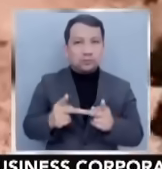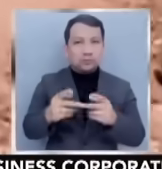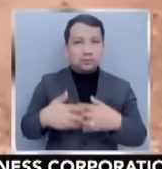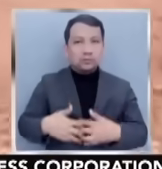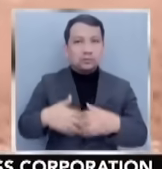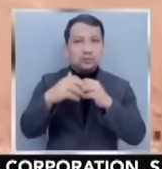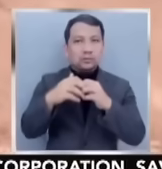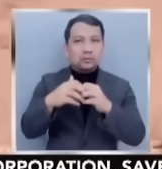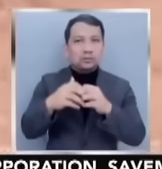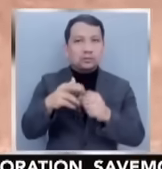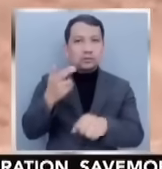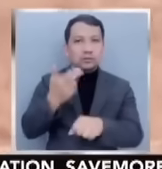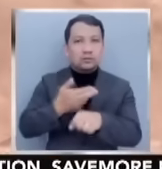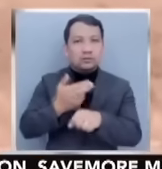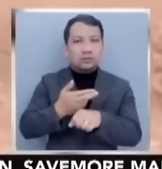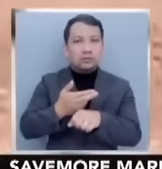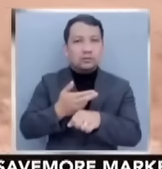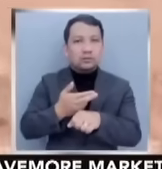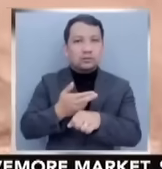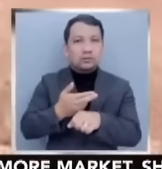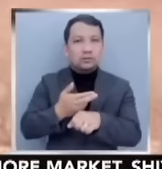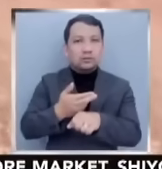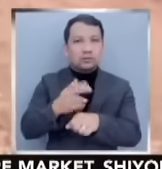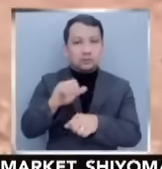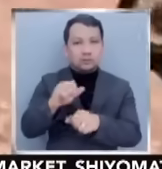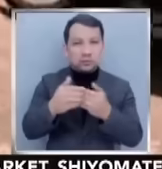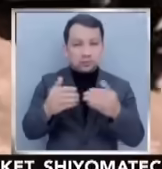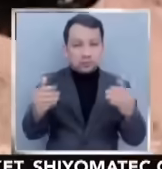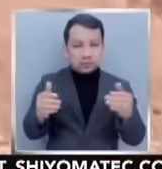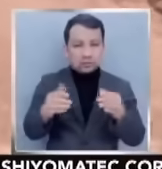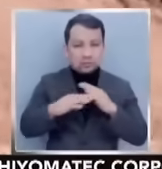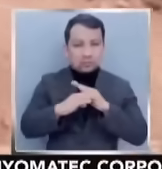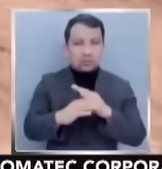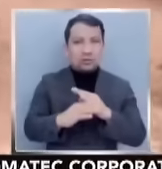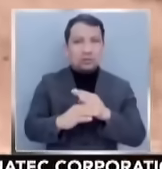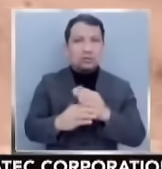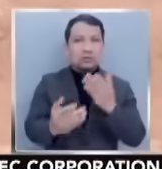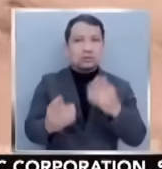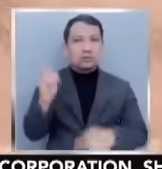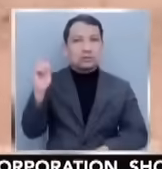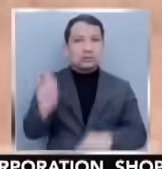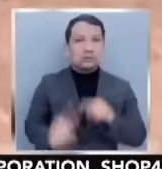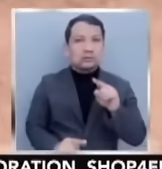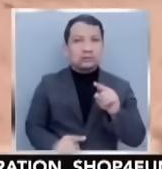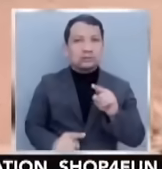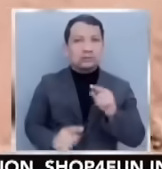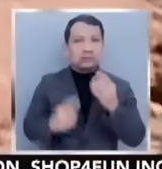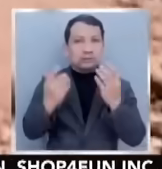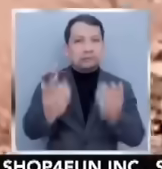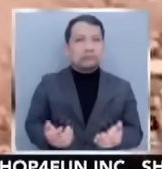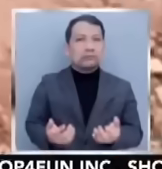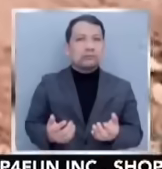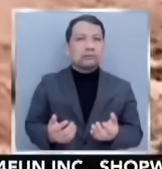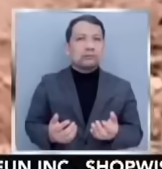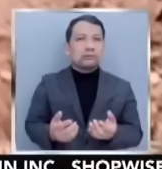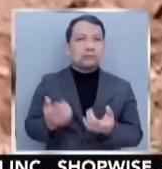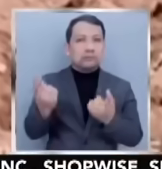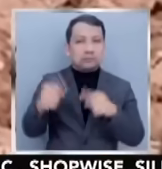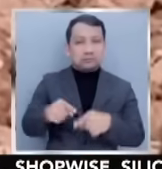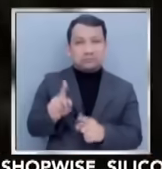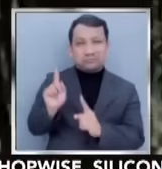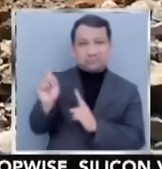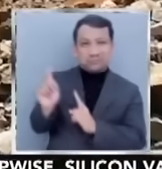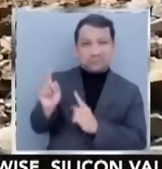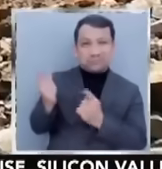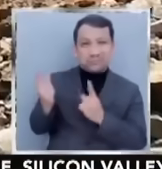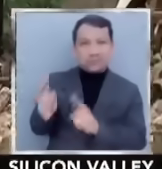mga rockfall netting at mga slope protection netting. Kaya lang, hindi pa rin ito kinaya. Kaya naman, ganito nga ang